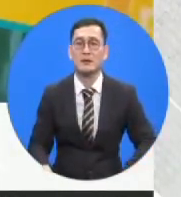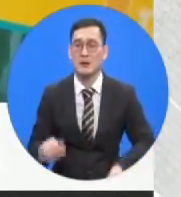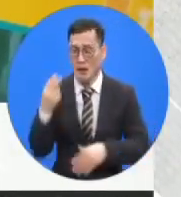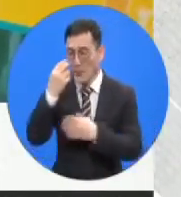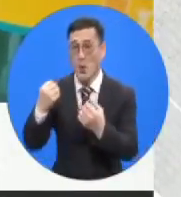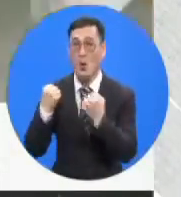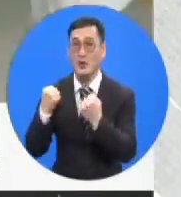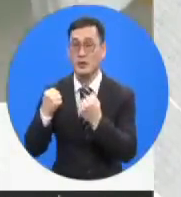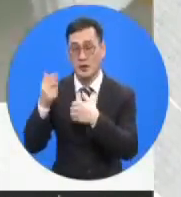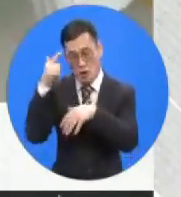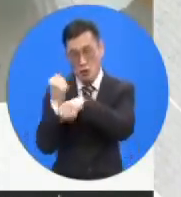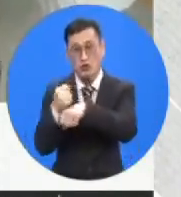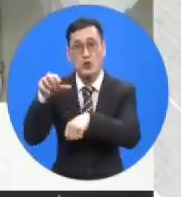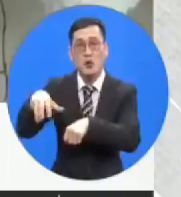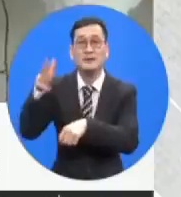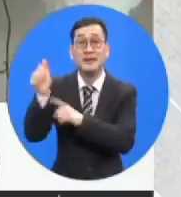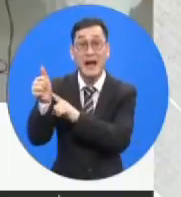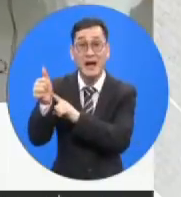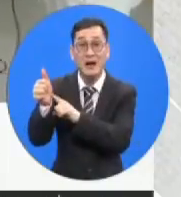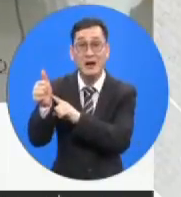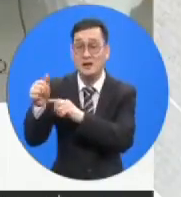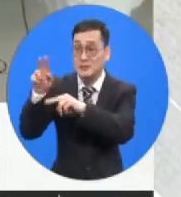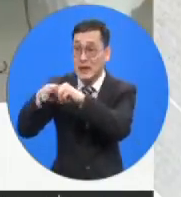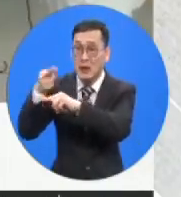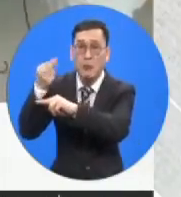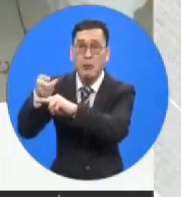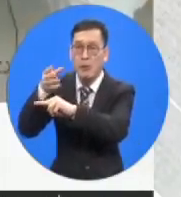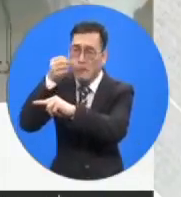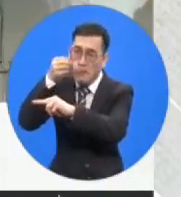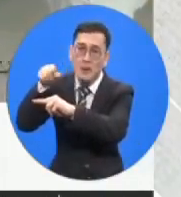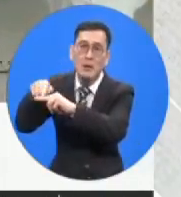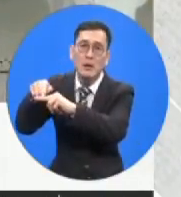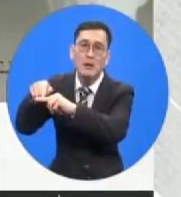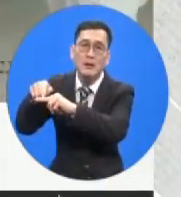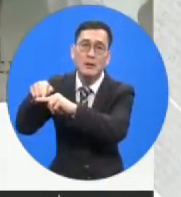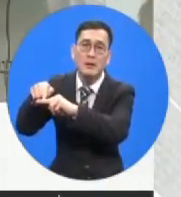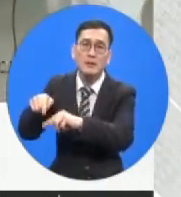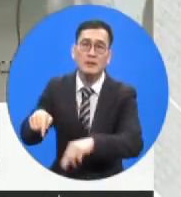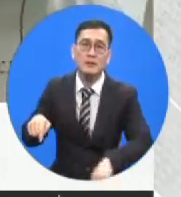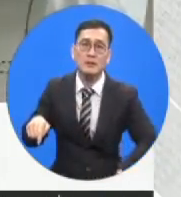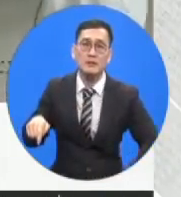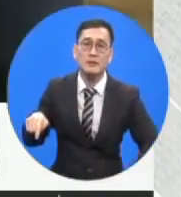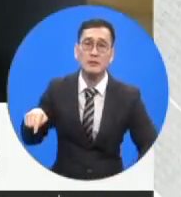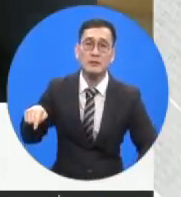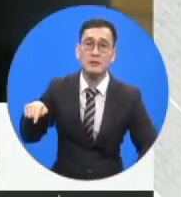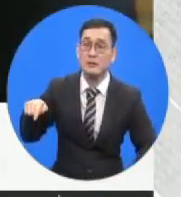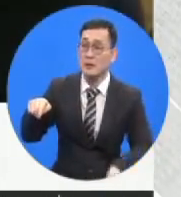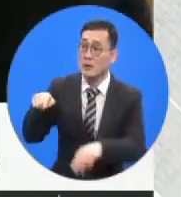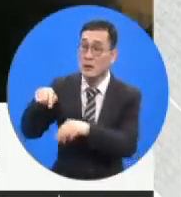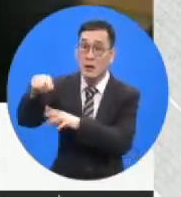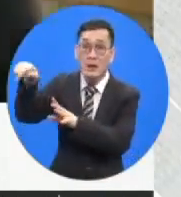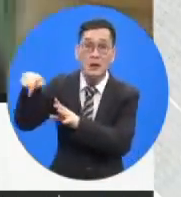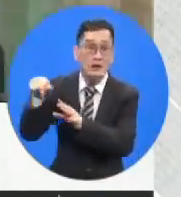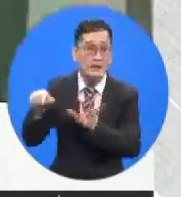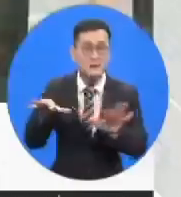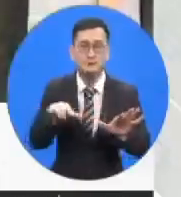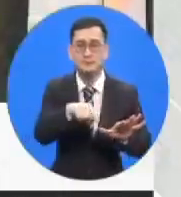가까이 공석이다. 이런 내용을 얘기를 하면서 예. 이런 현실이 어떻게 이런 저